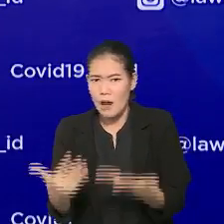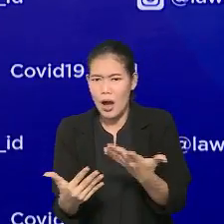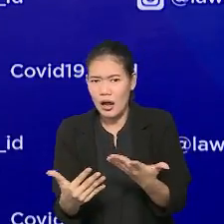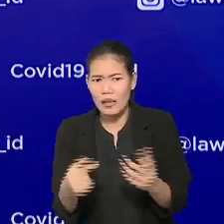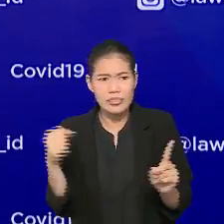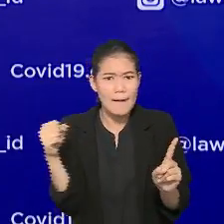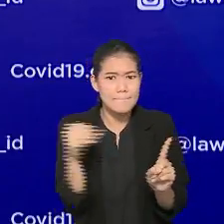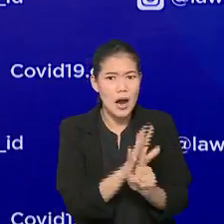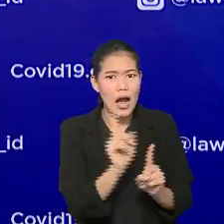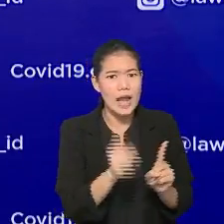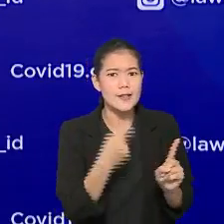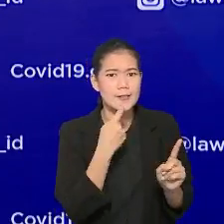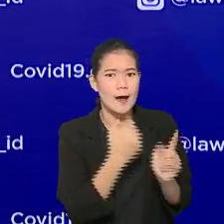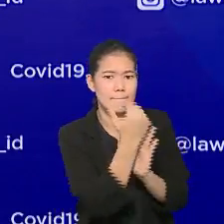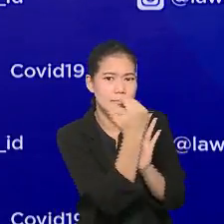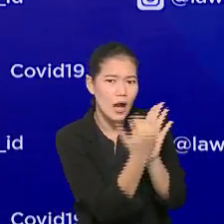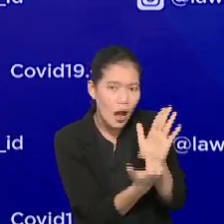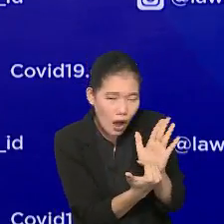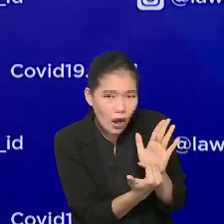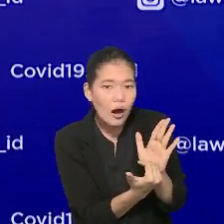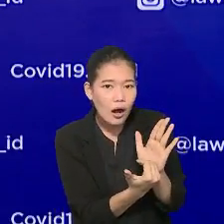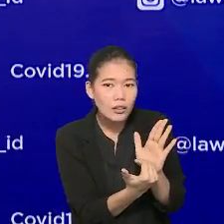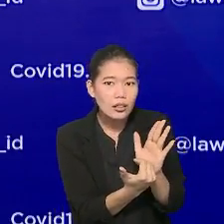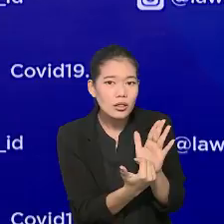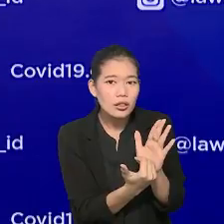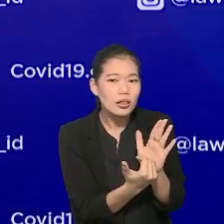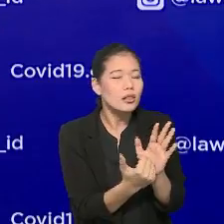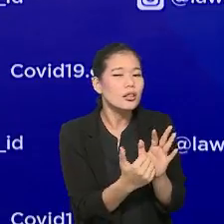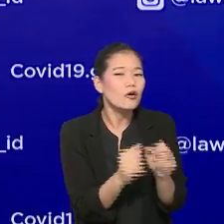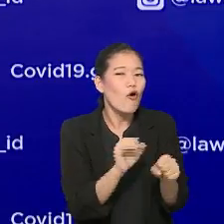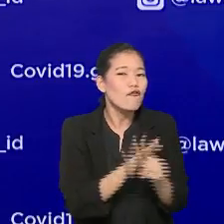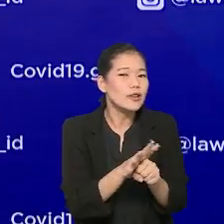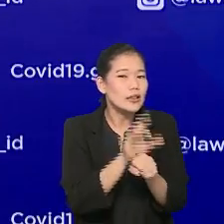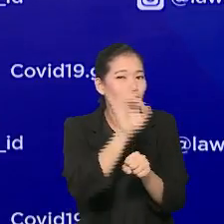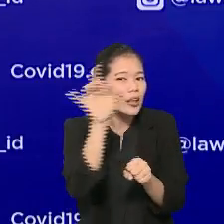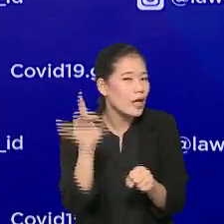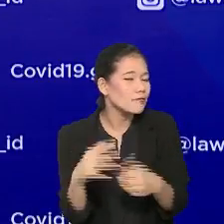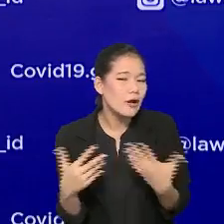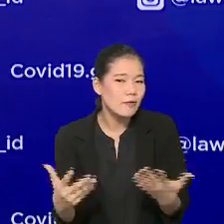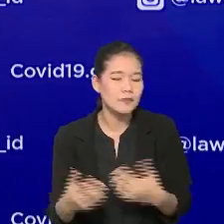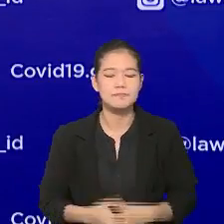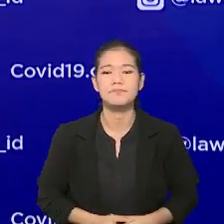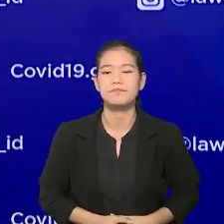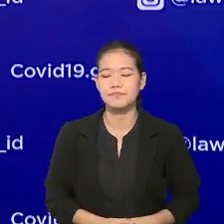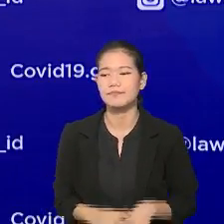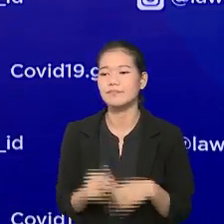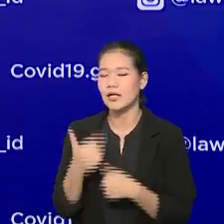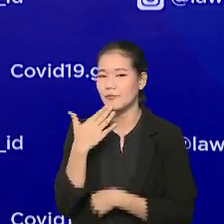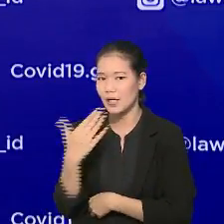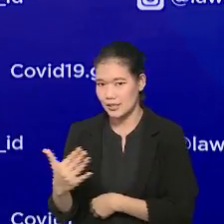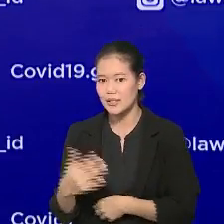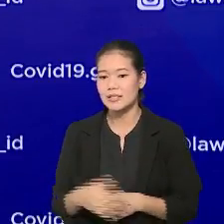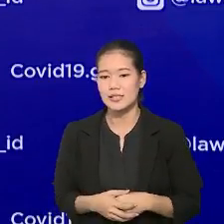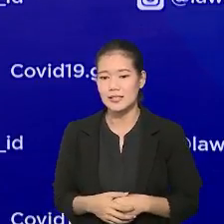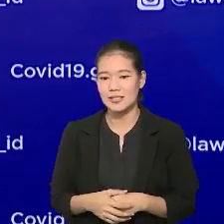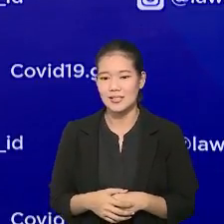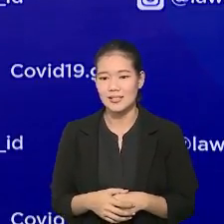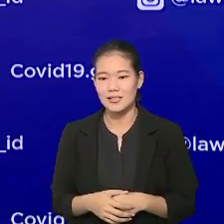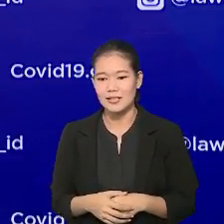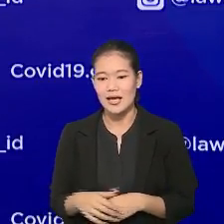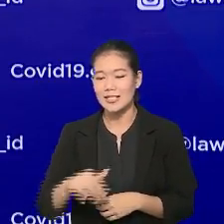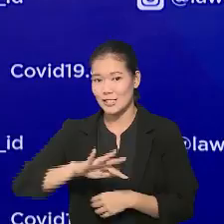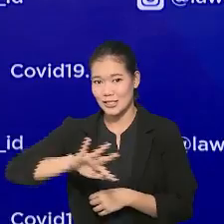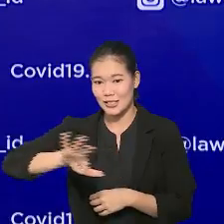mendatang atau penyesuaian pengendalian COVID-19 lainnya? Terima kasih. Baik, terima kasih pada